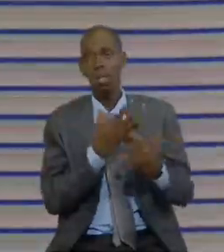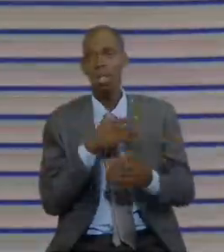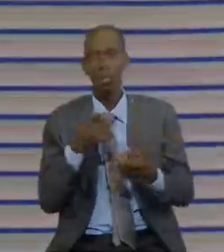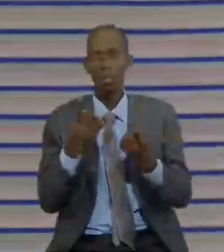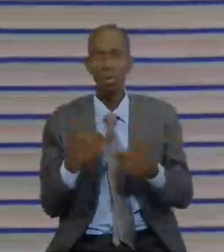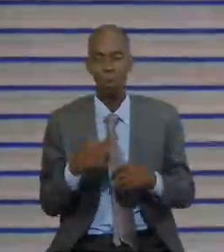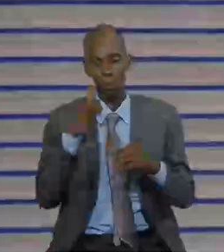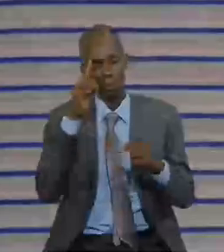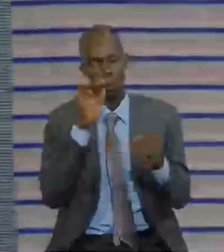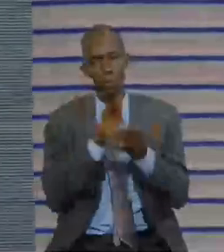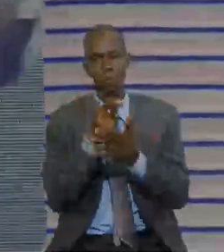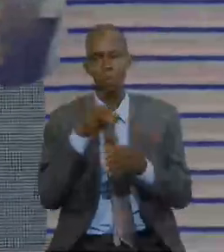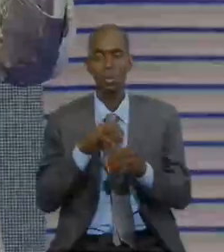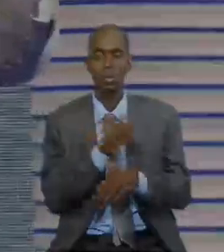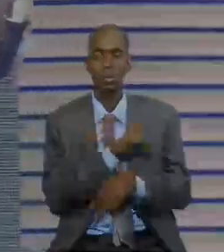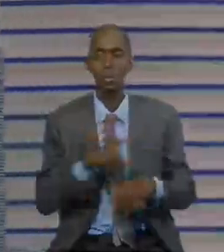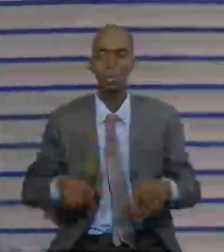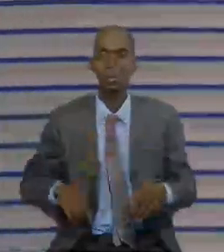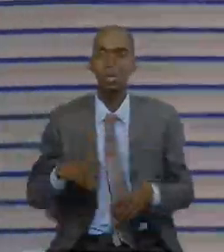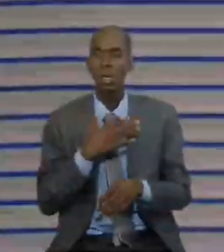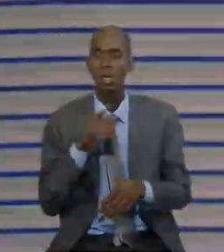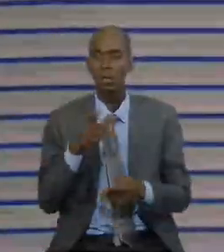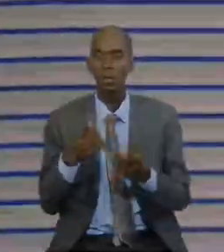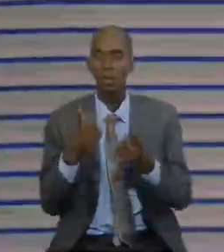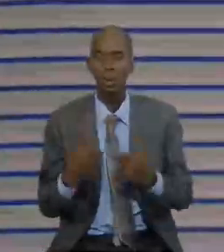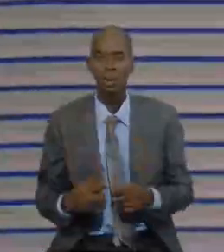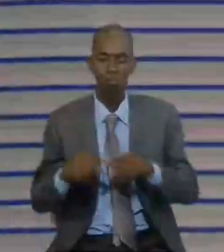es-tu bien confiance en Dieu